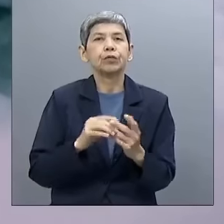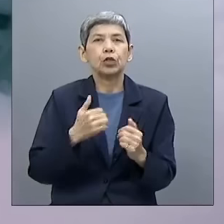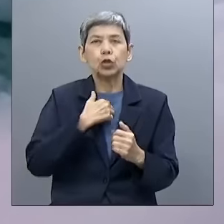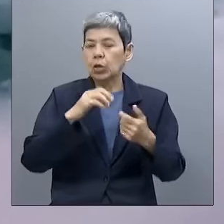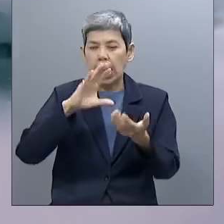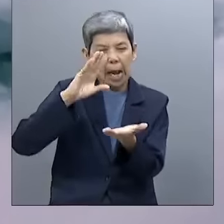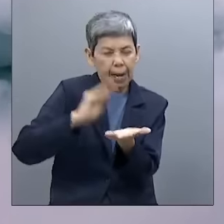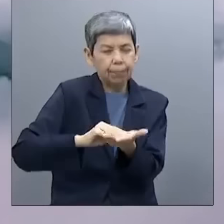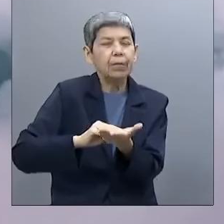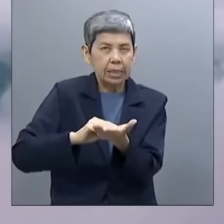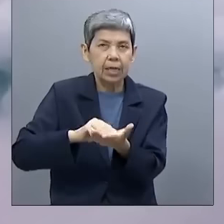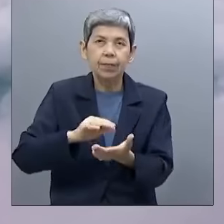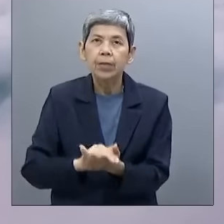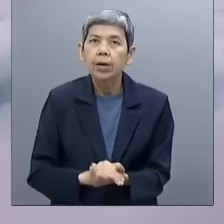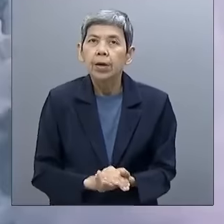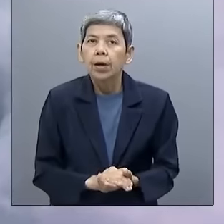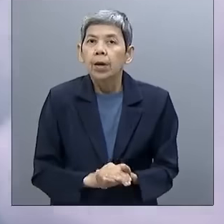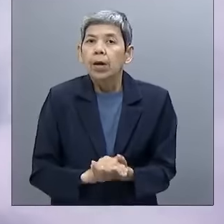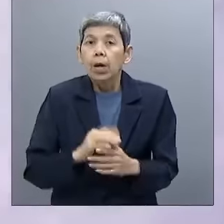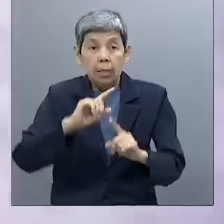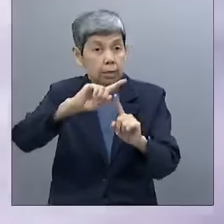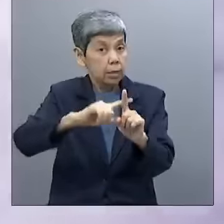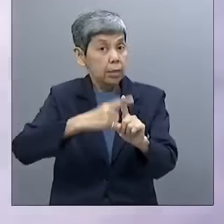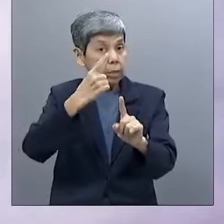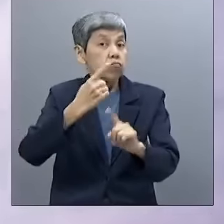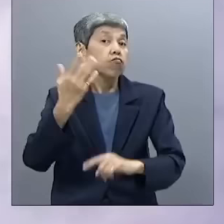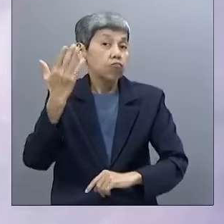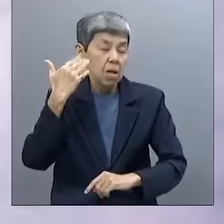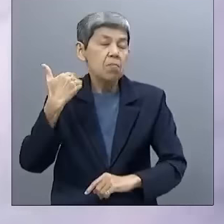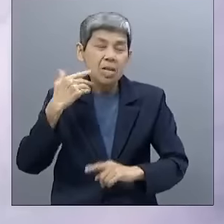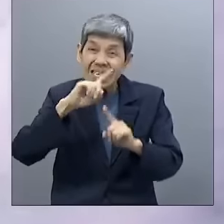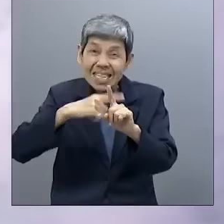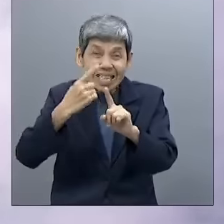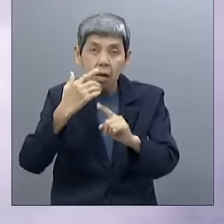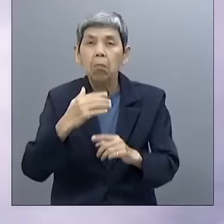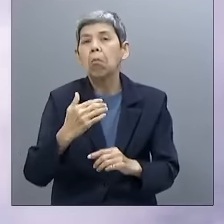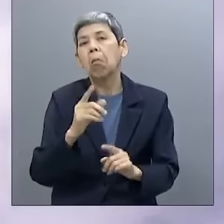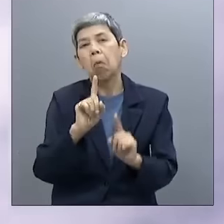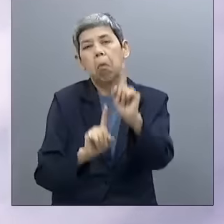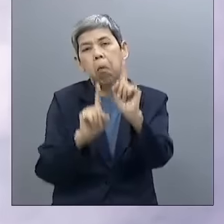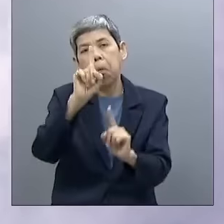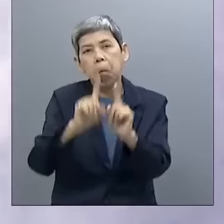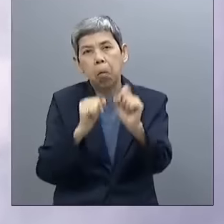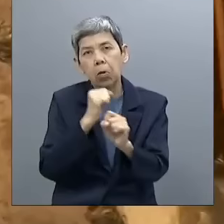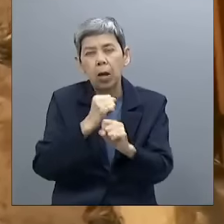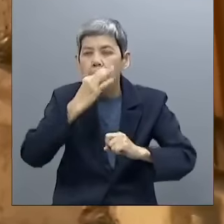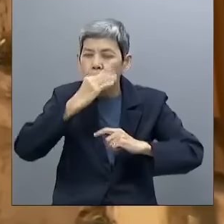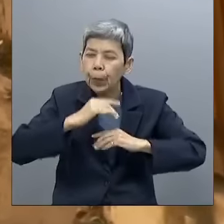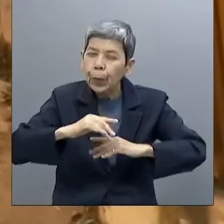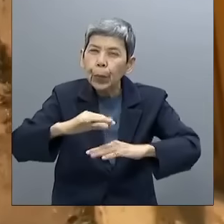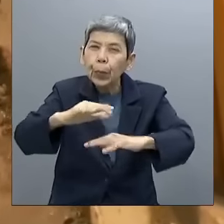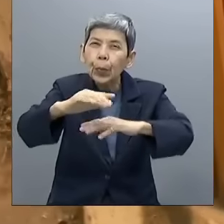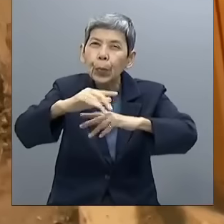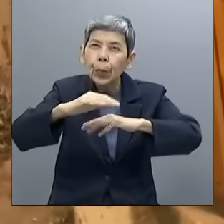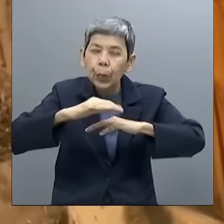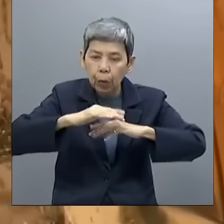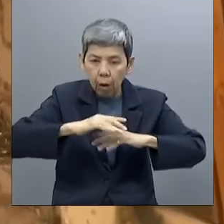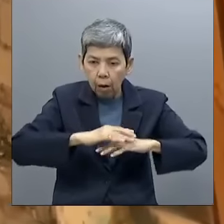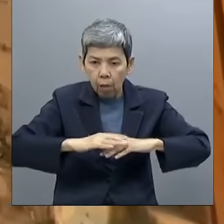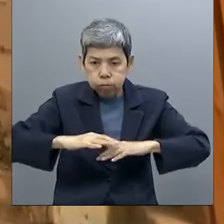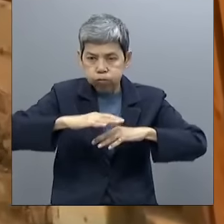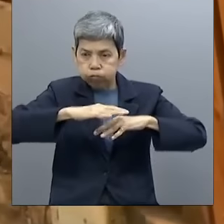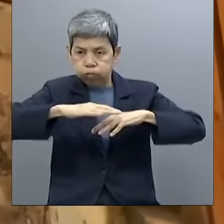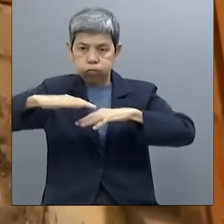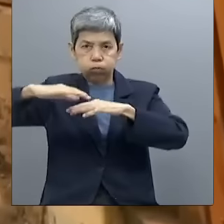บันทึกกันไว้นอกจากนี้เดือนมกราคมที่ผ่านมายังเป็นเดือนที่สถิติอุณหภูมิผิวทะเลสูงกว่าค่าเฉลี่ยเป็นเดือนที่